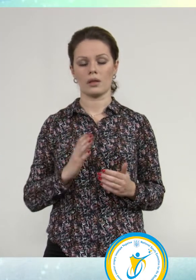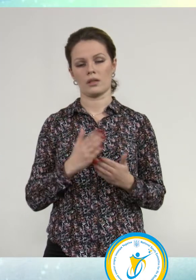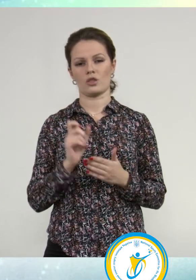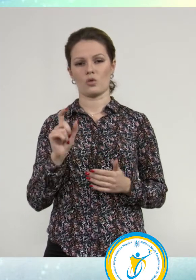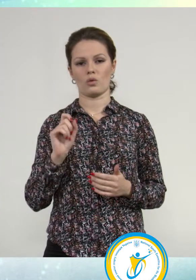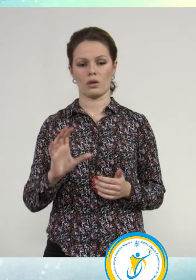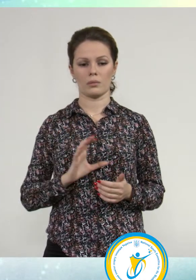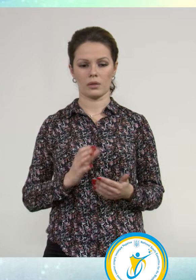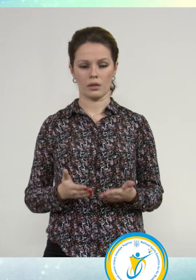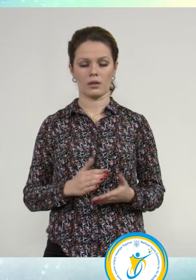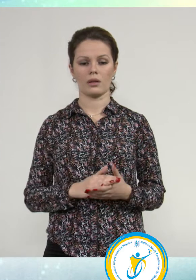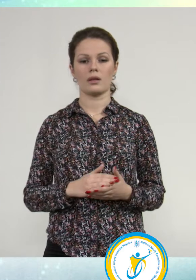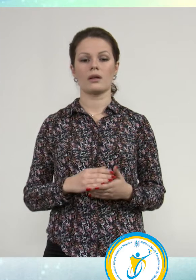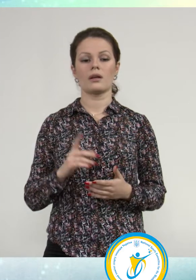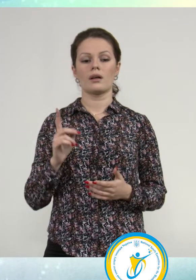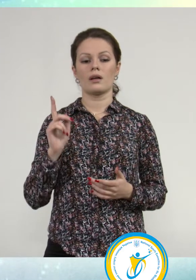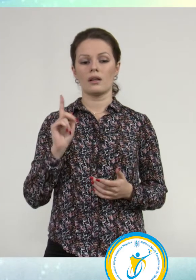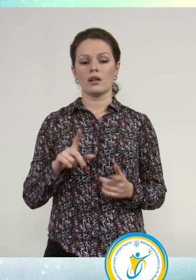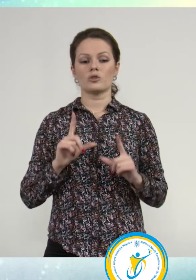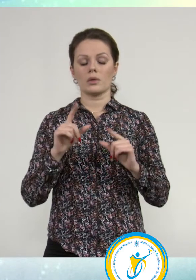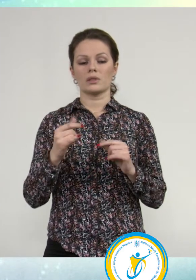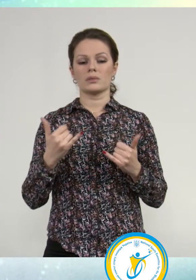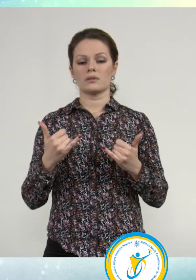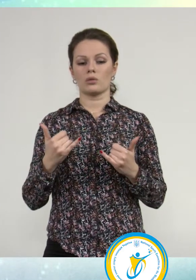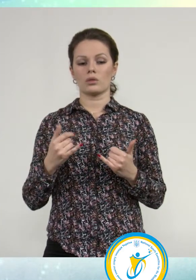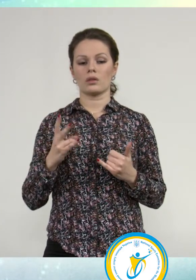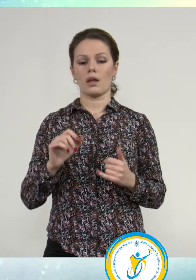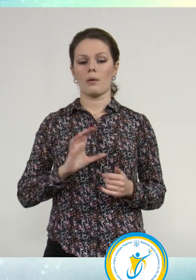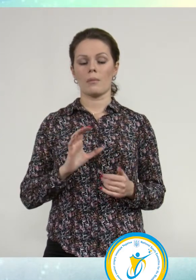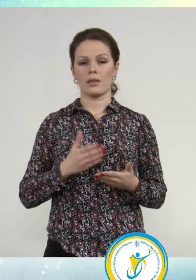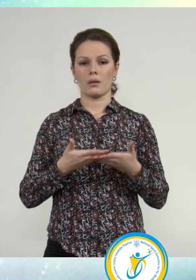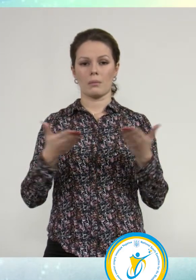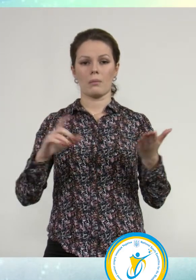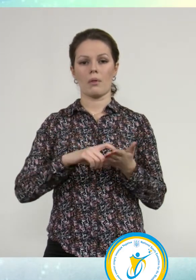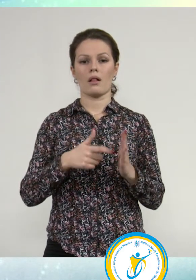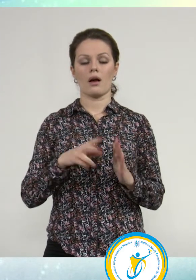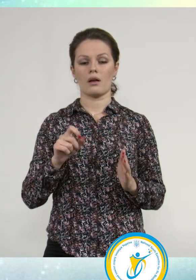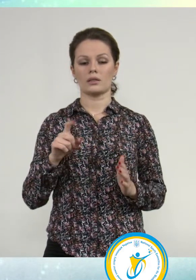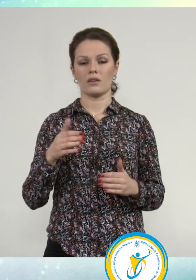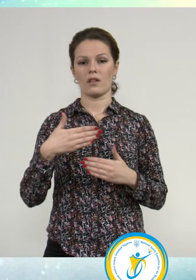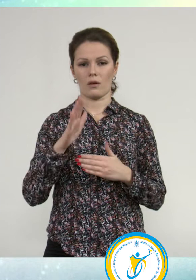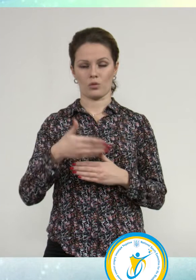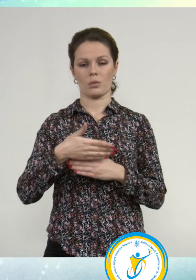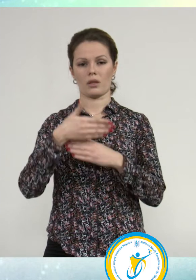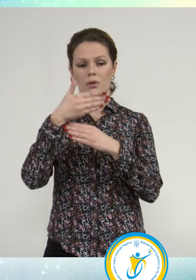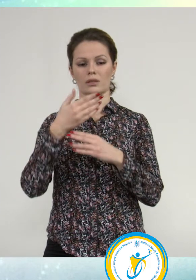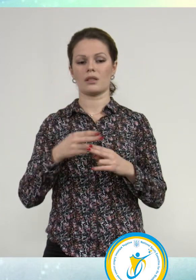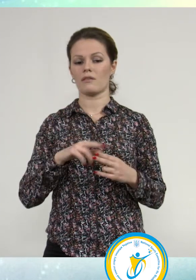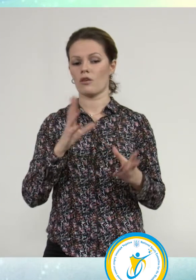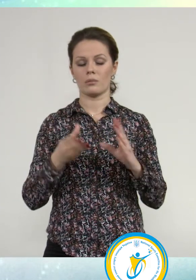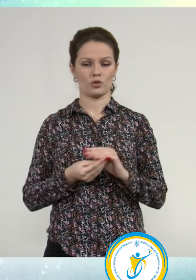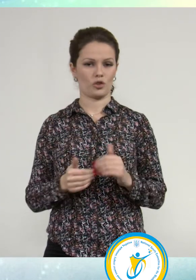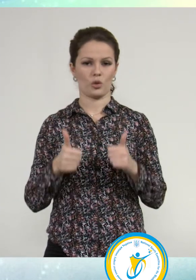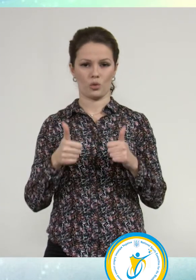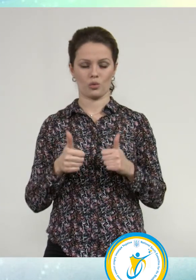є золота медаль. Даже поїдемо сьогодні на Медал Плаза, флаг буде підніматися. Це взагалі